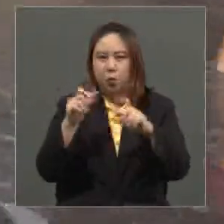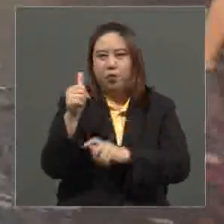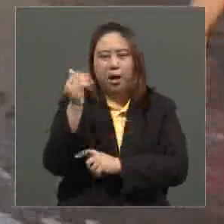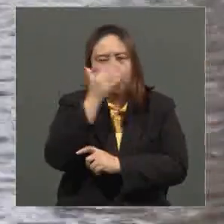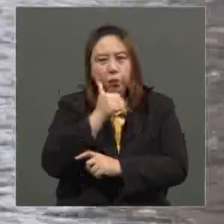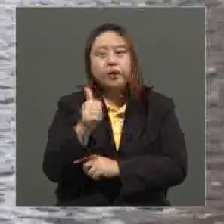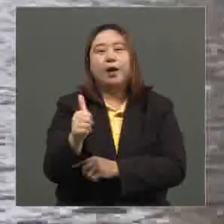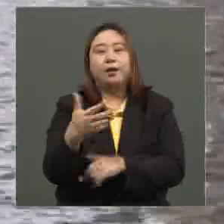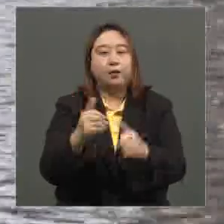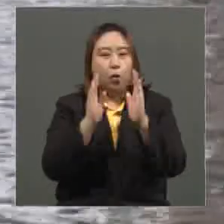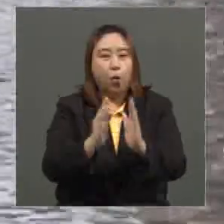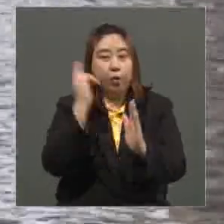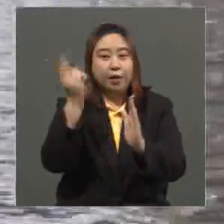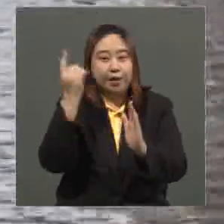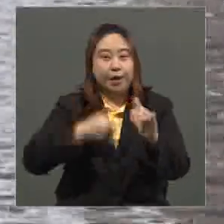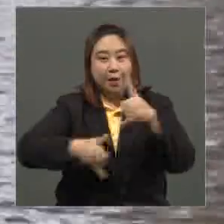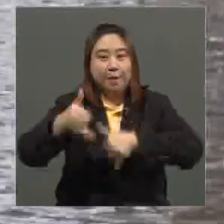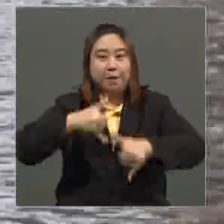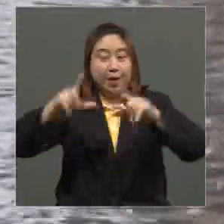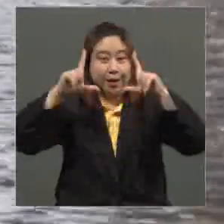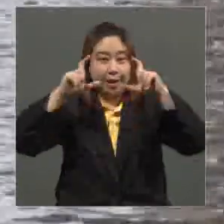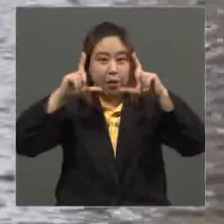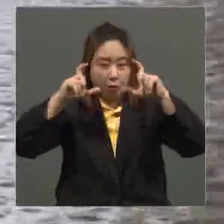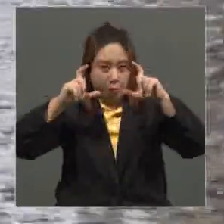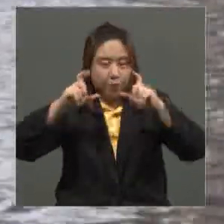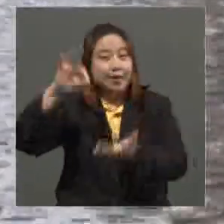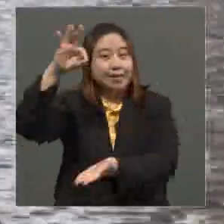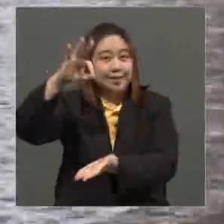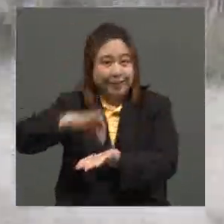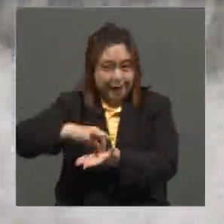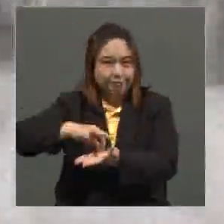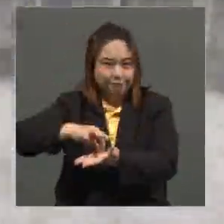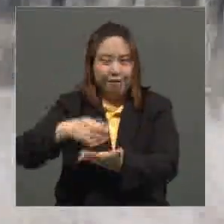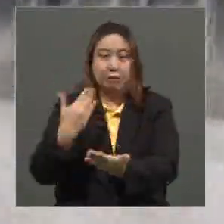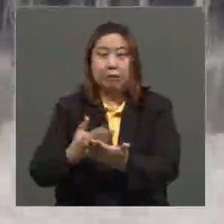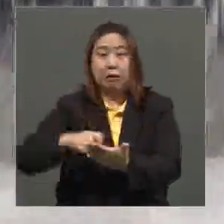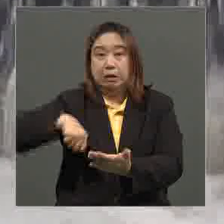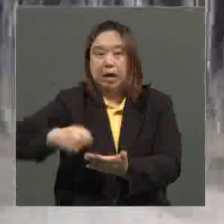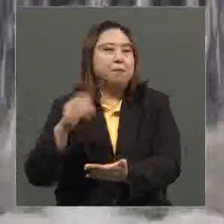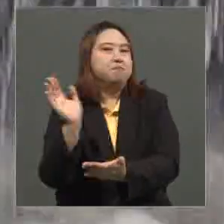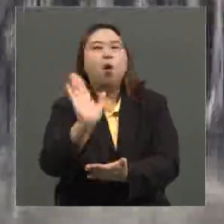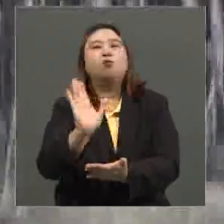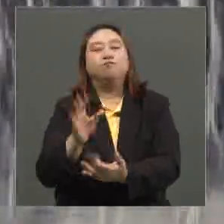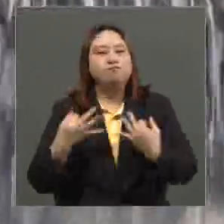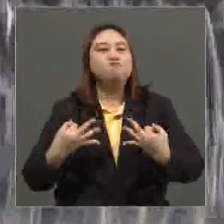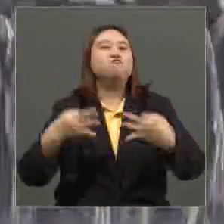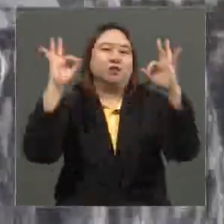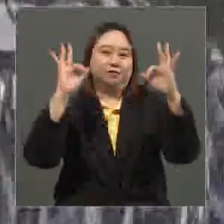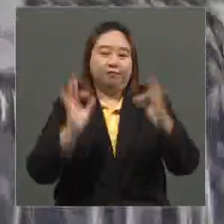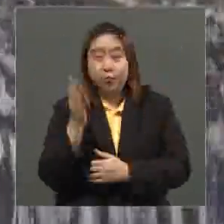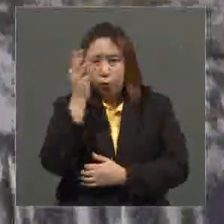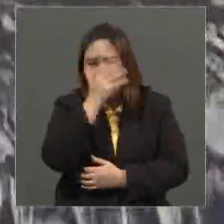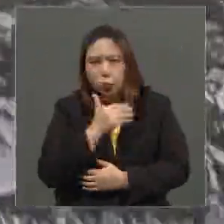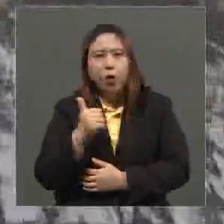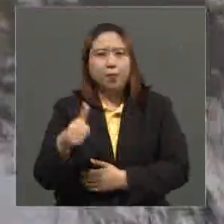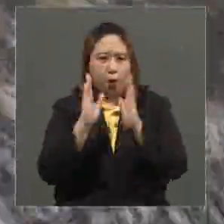ดีนะคะนักท่องเที่ยวก็แห่กันไปถ่ายรูปไปเช็คอินไม่ต้องเสียค่าใช้จ่ายใดๆนี่นะคุณผู้ชมสวยมากนะคะ